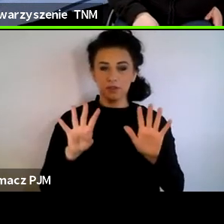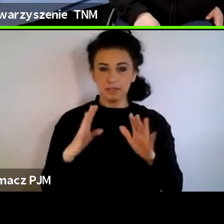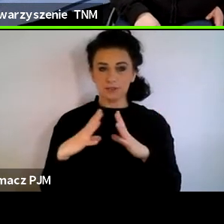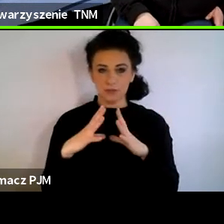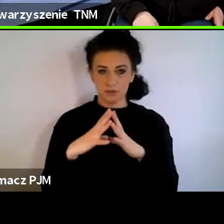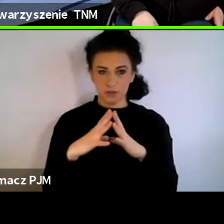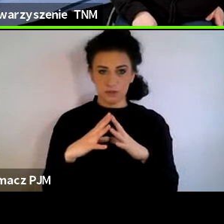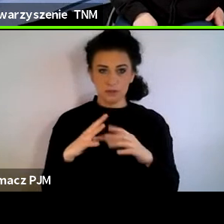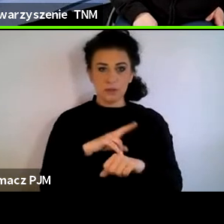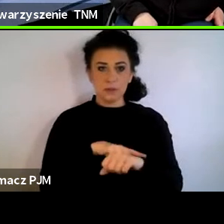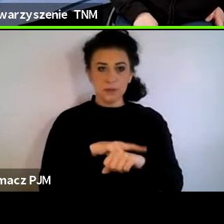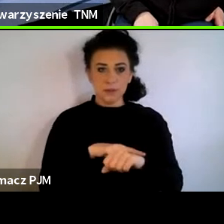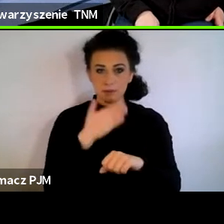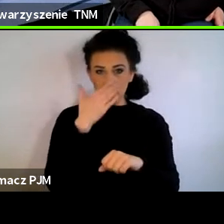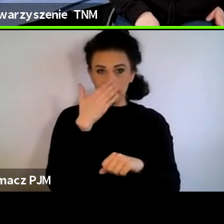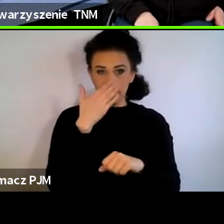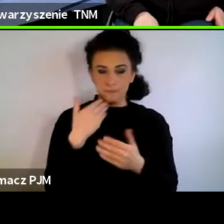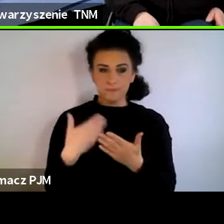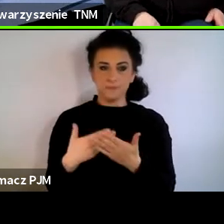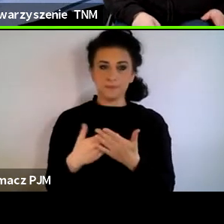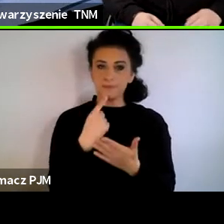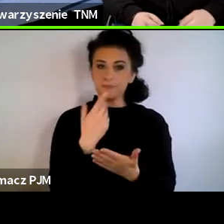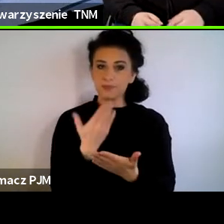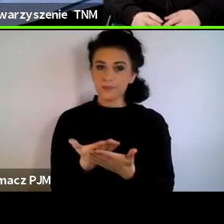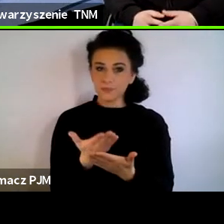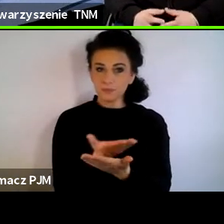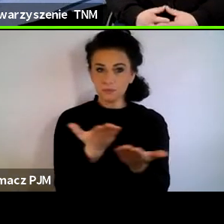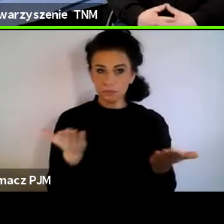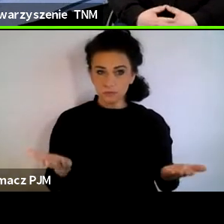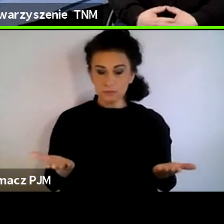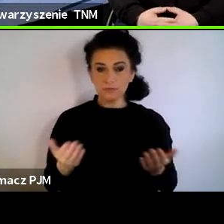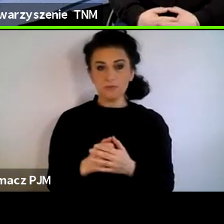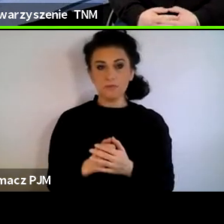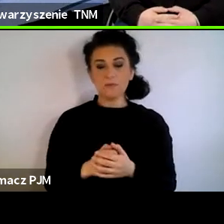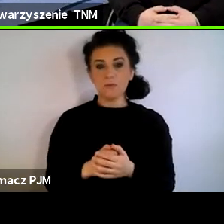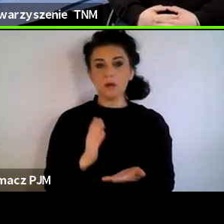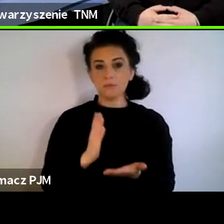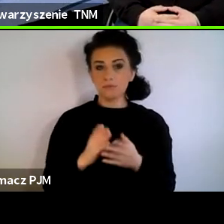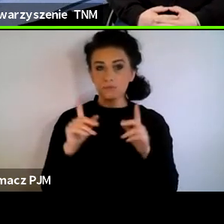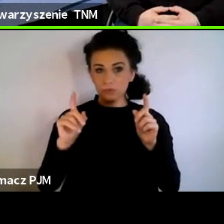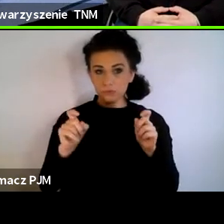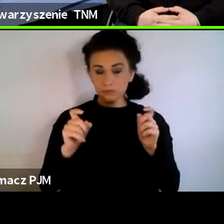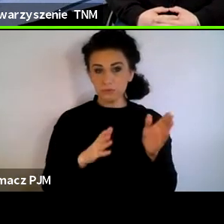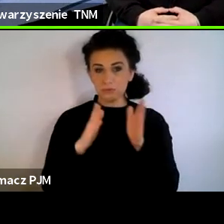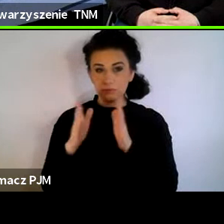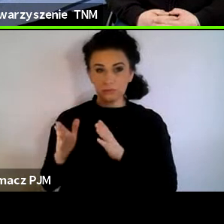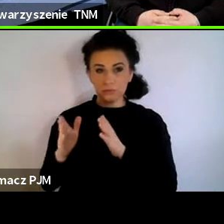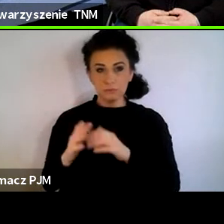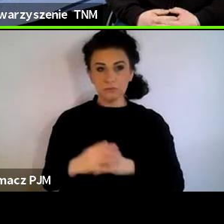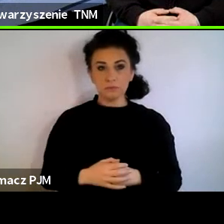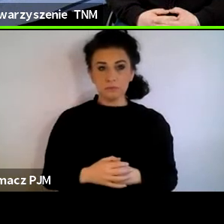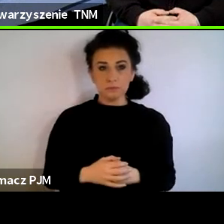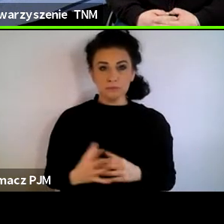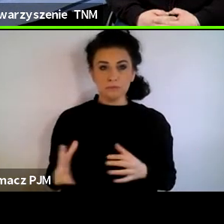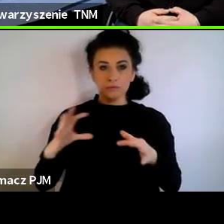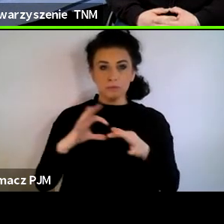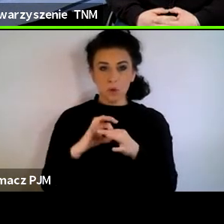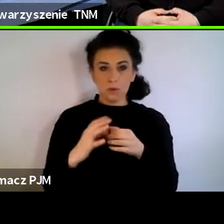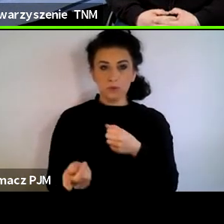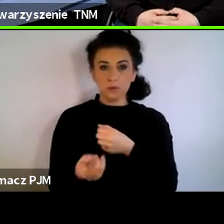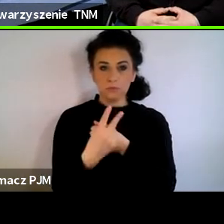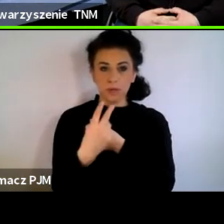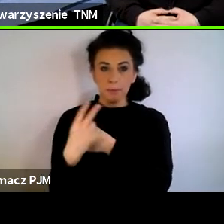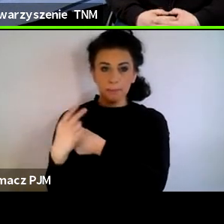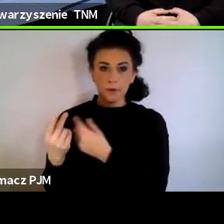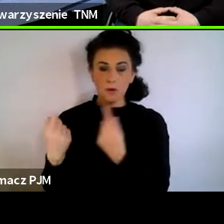9:10, więc proponuję... abyśmy rozpoczynali, kolejni dołączający uczestnicy